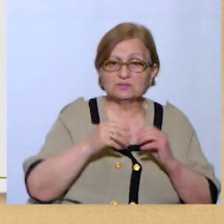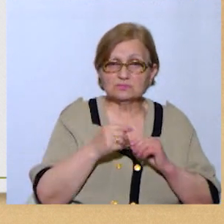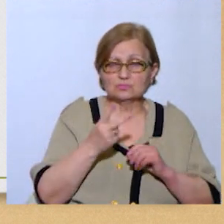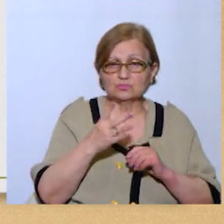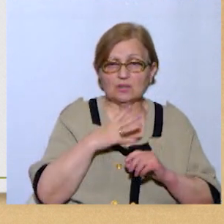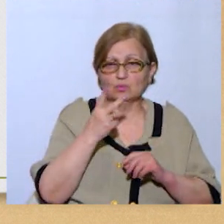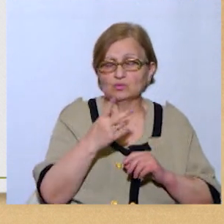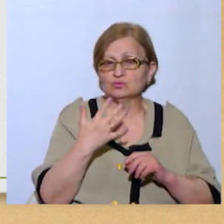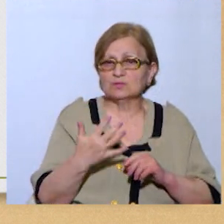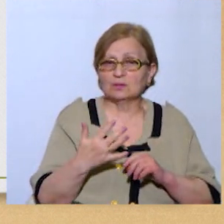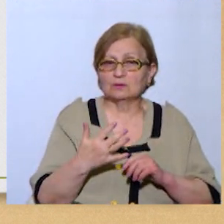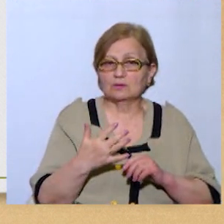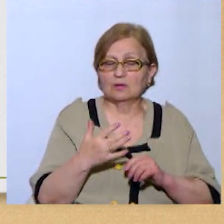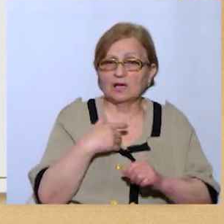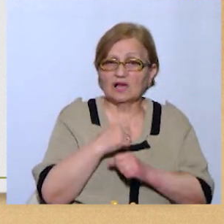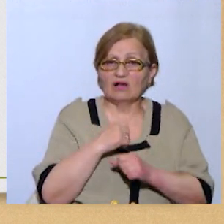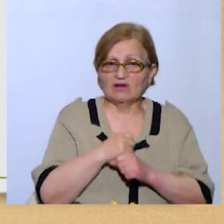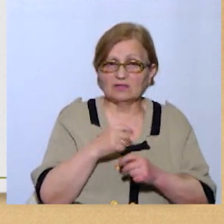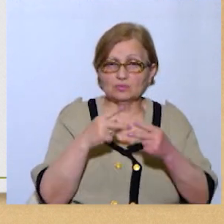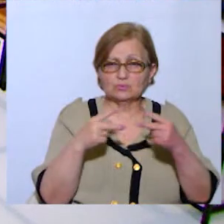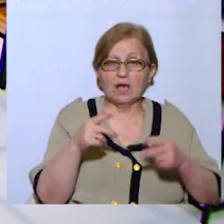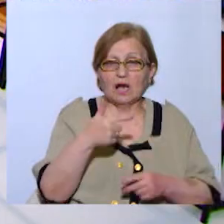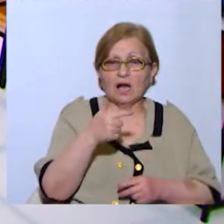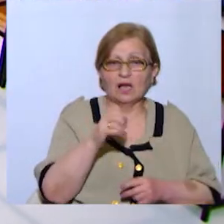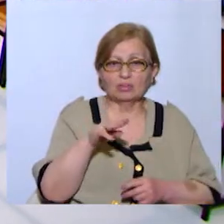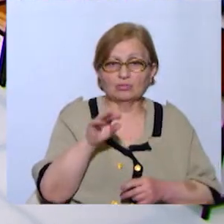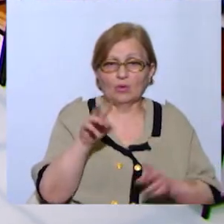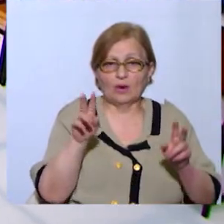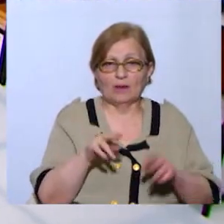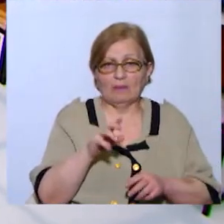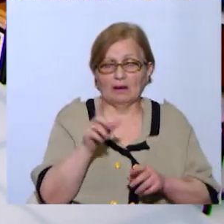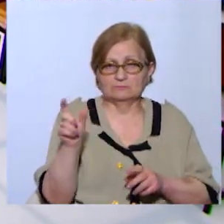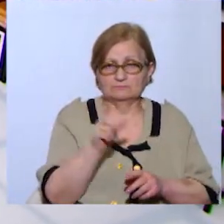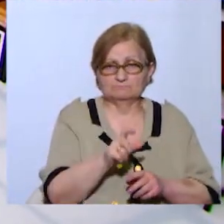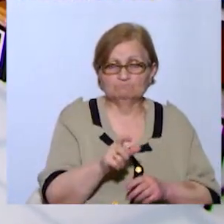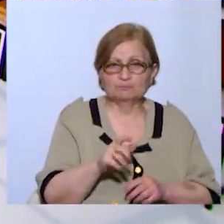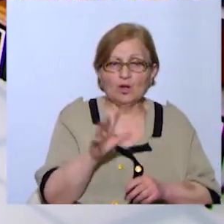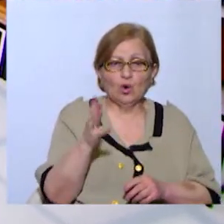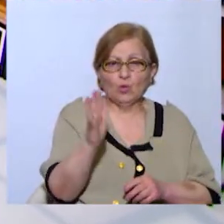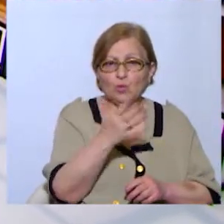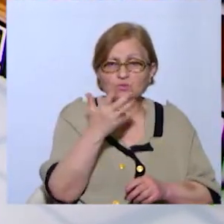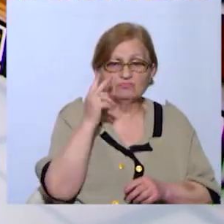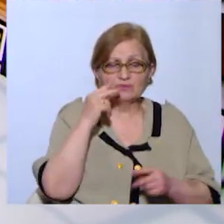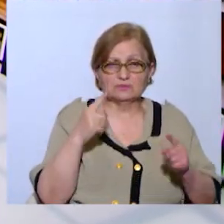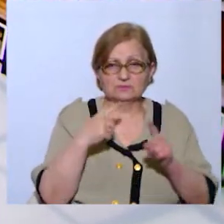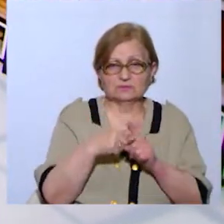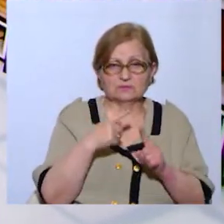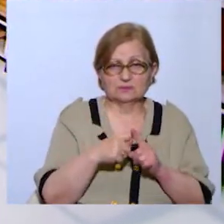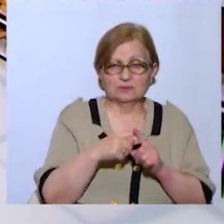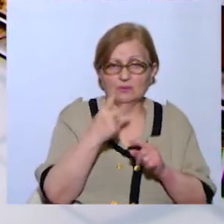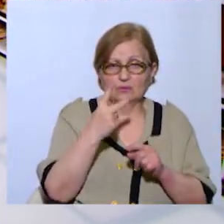25. და შევქნათ განტოლება. ესე იგი, მიიღება 5-ვე რიცხვის შეკრებით